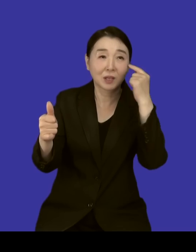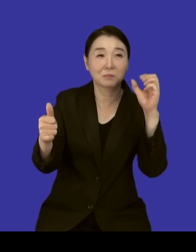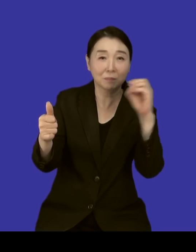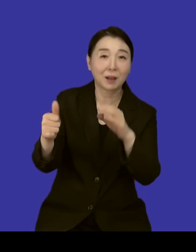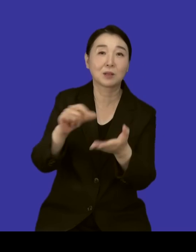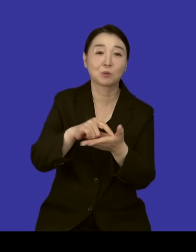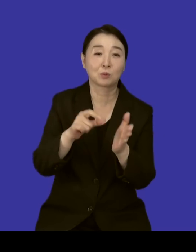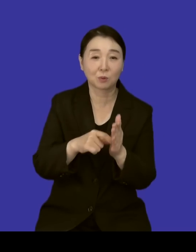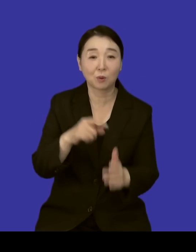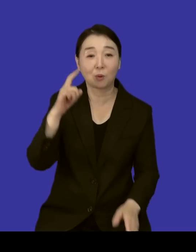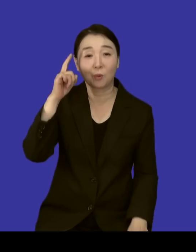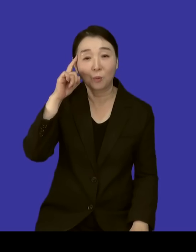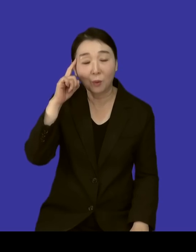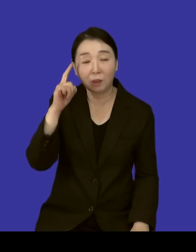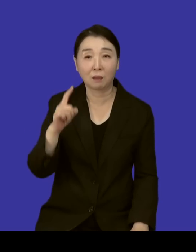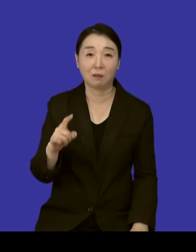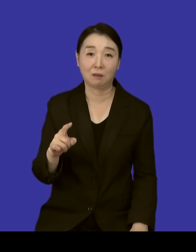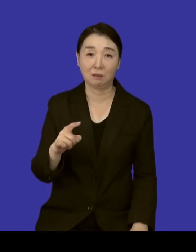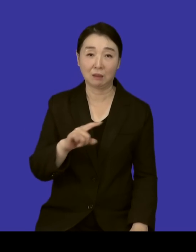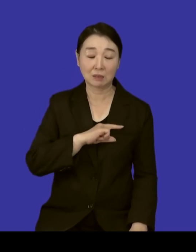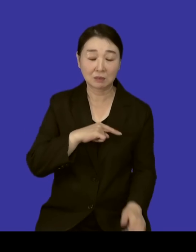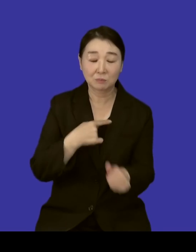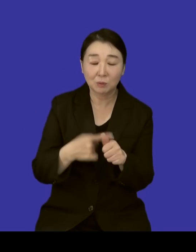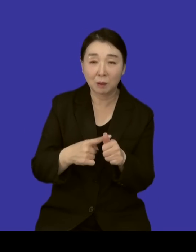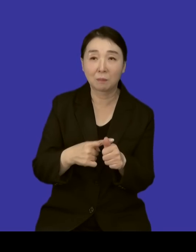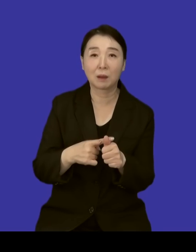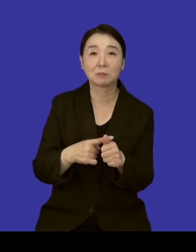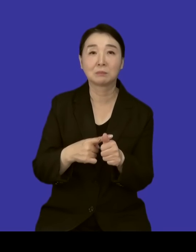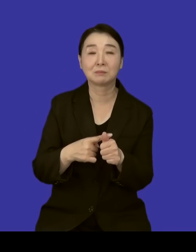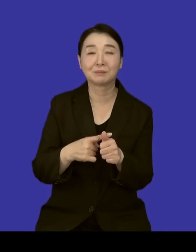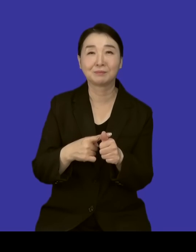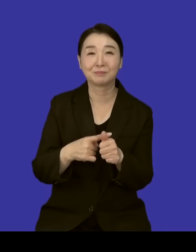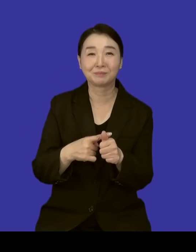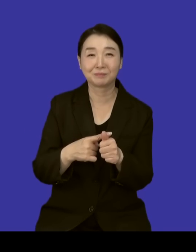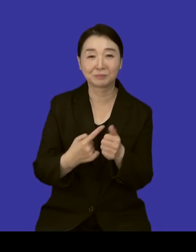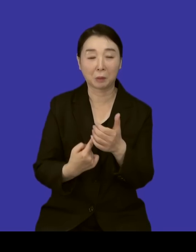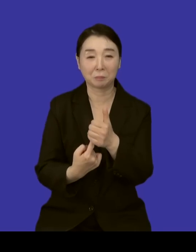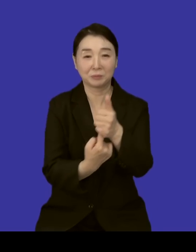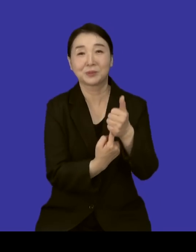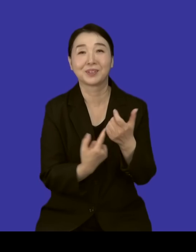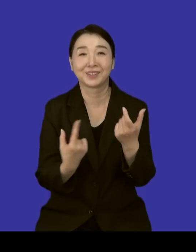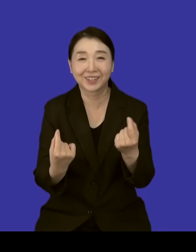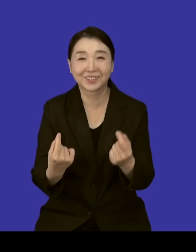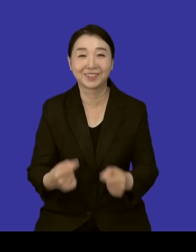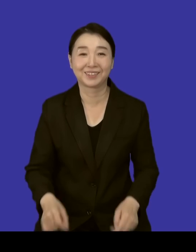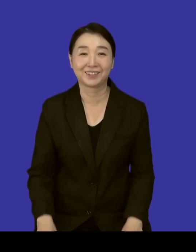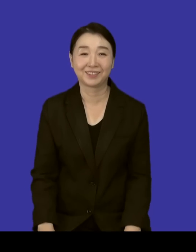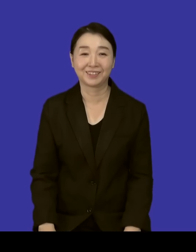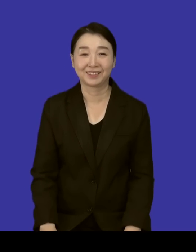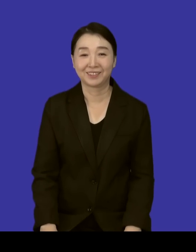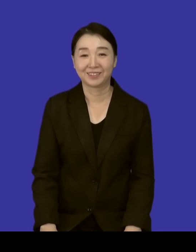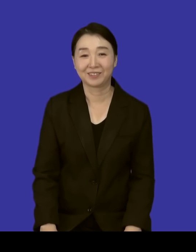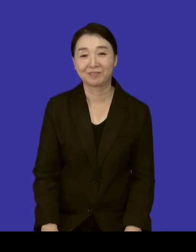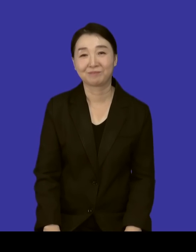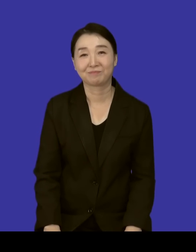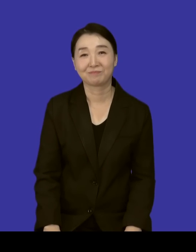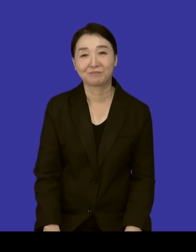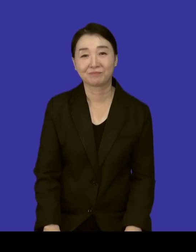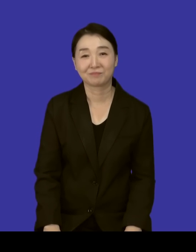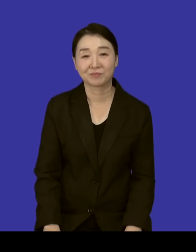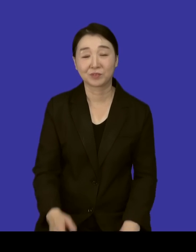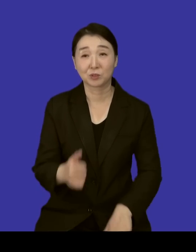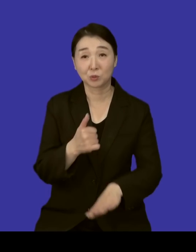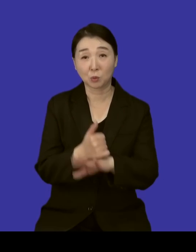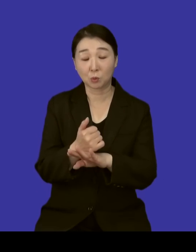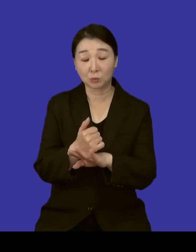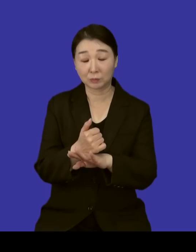별명은 부처님 가운데 토막 같으신 분이에요. 하여튼 그래서 이렇게 전부 다 저는 관심을 예. 못